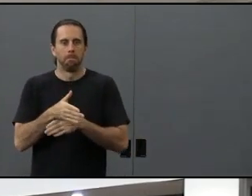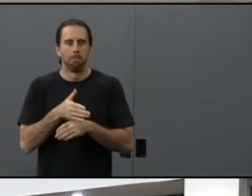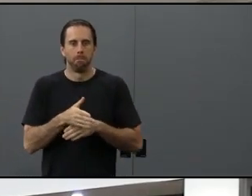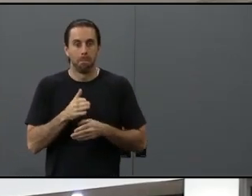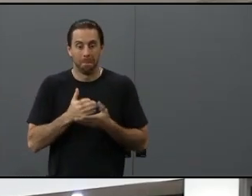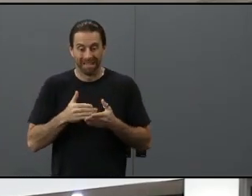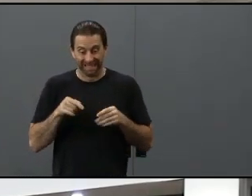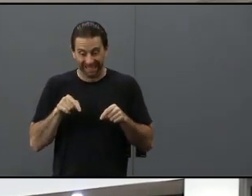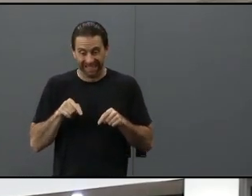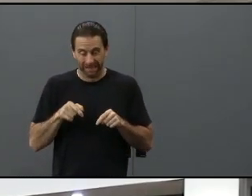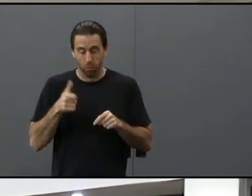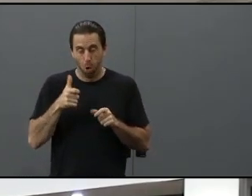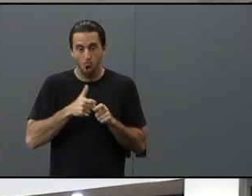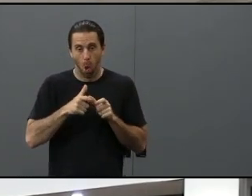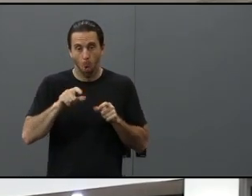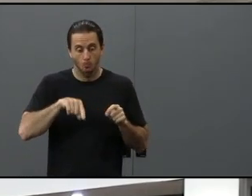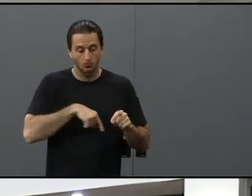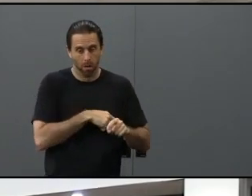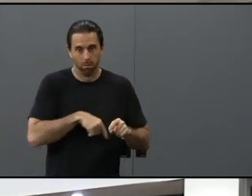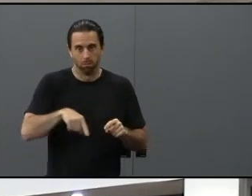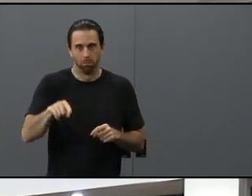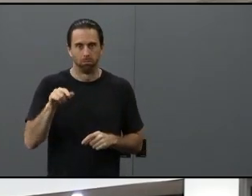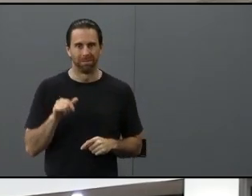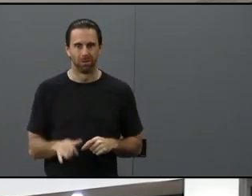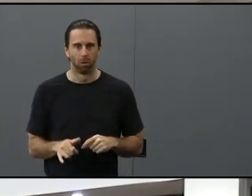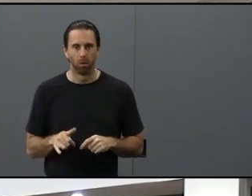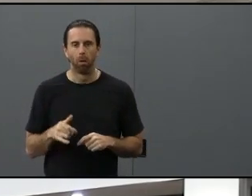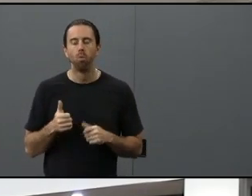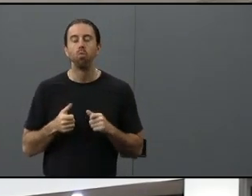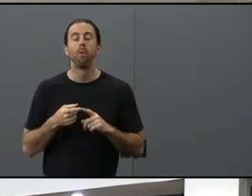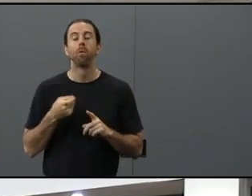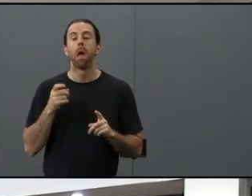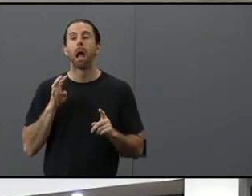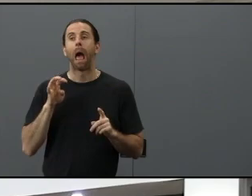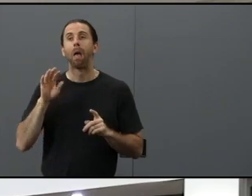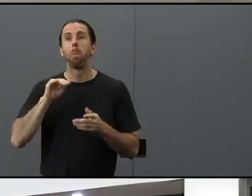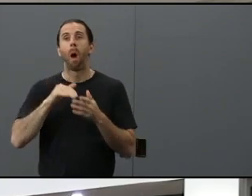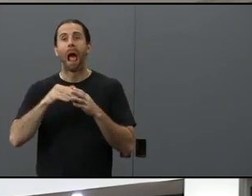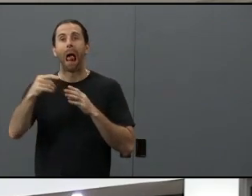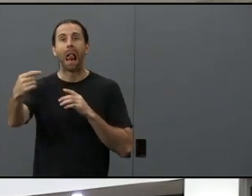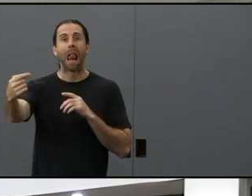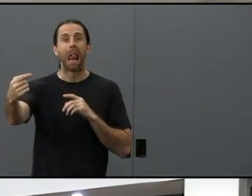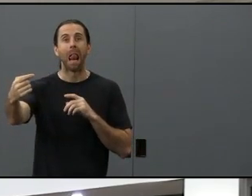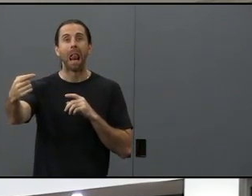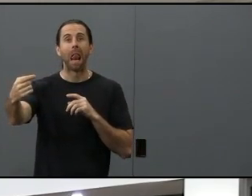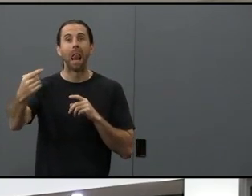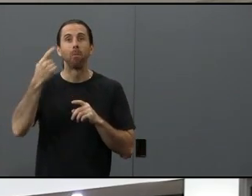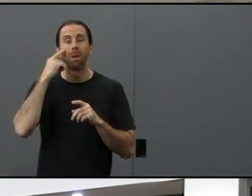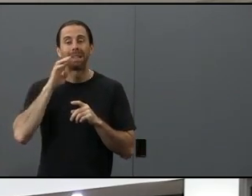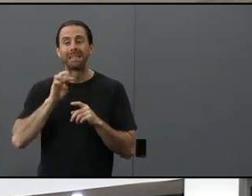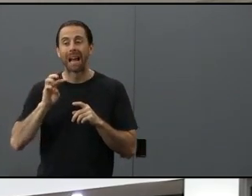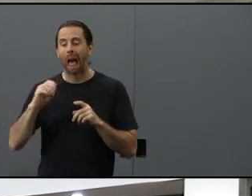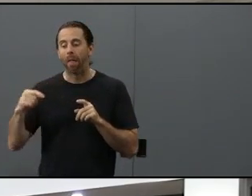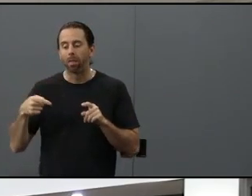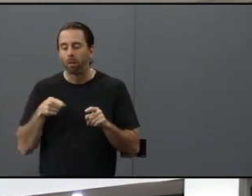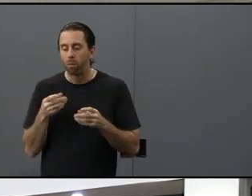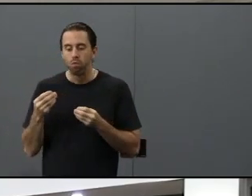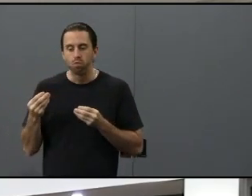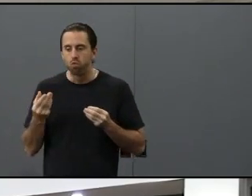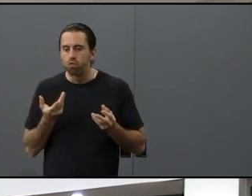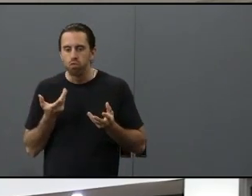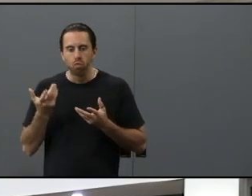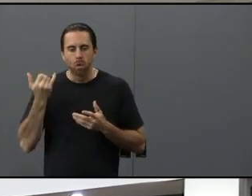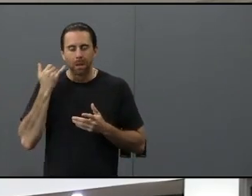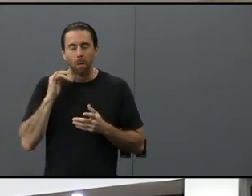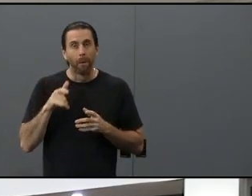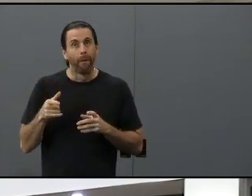là qui est la plus longue en tout cas c'est comme ça ou venant de la 40 de Montréal pour la 640 mais en même temps c'est c'est pas là tant